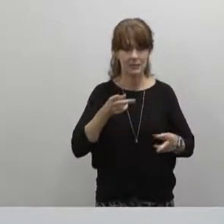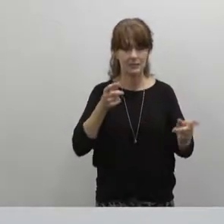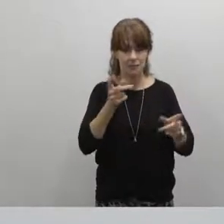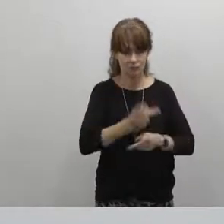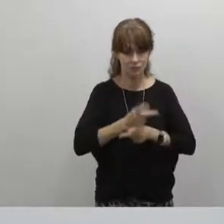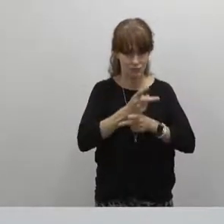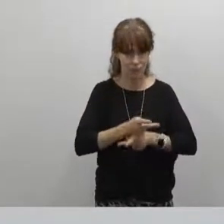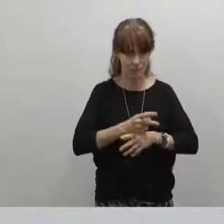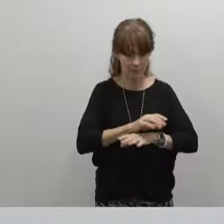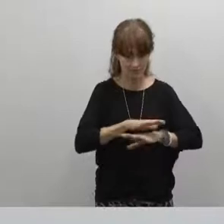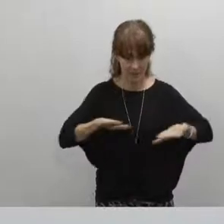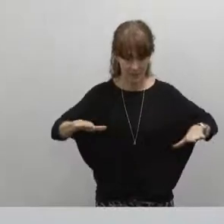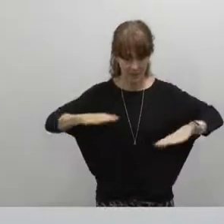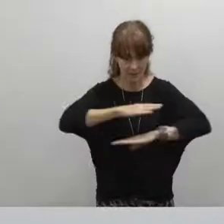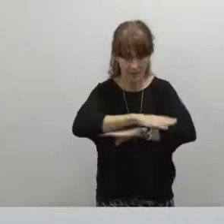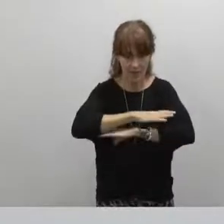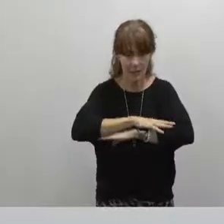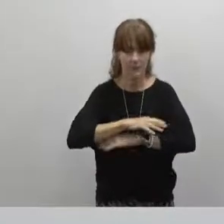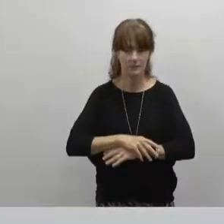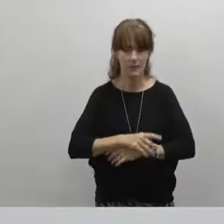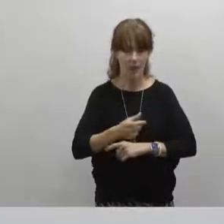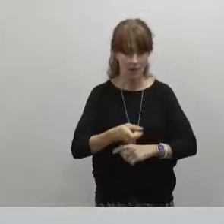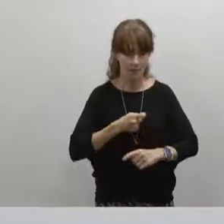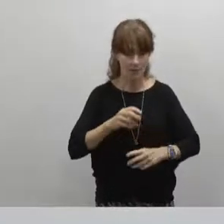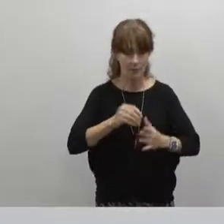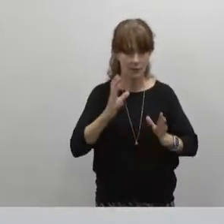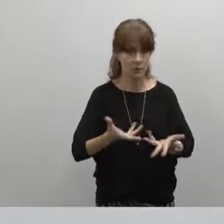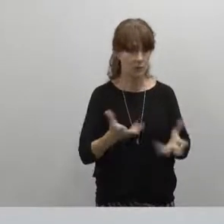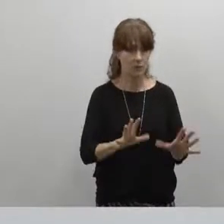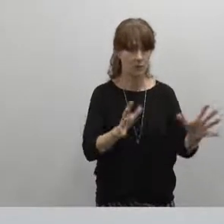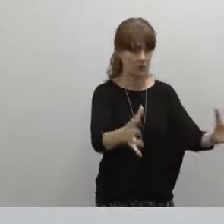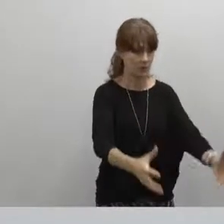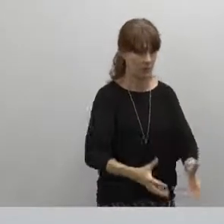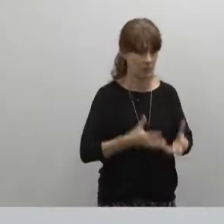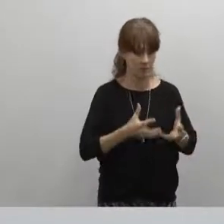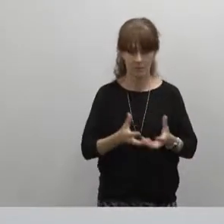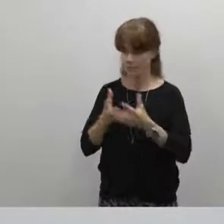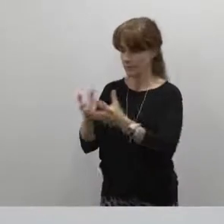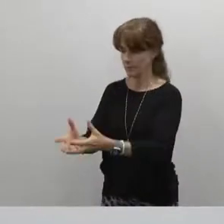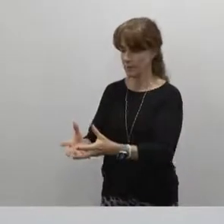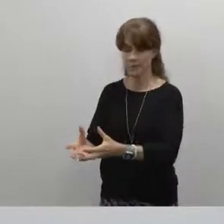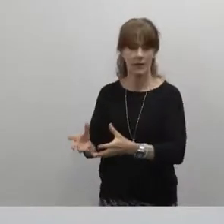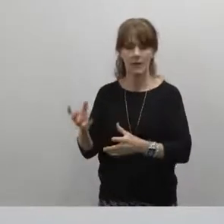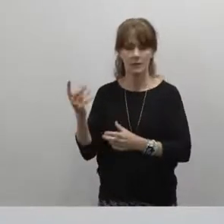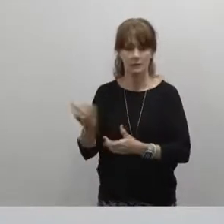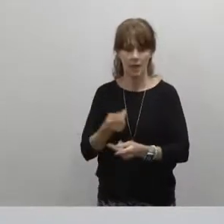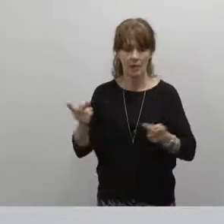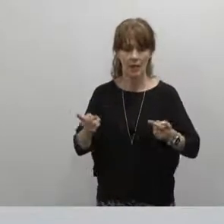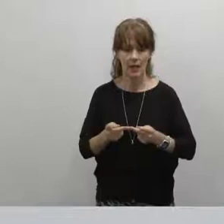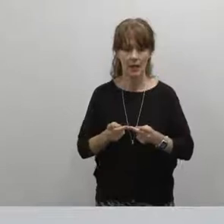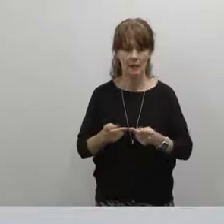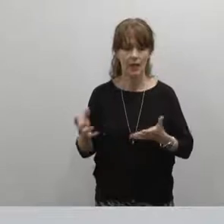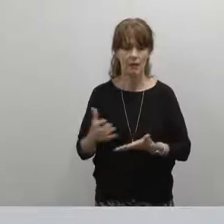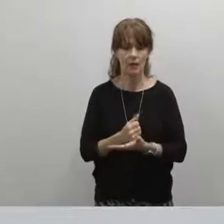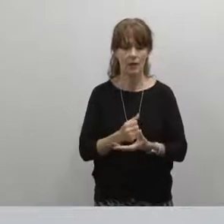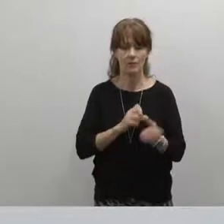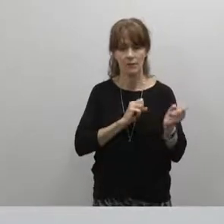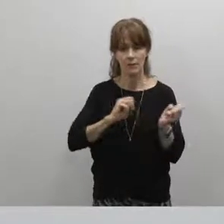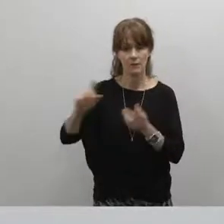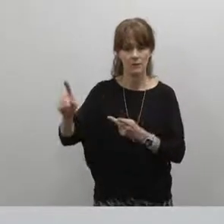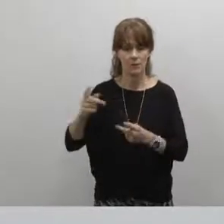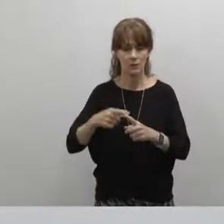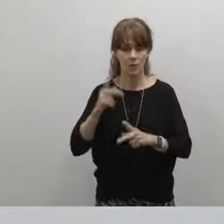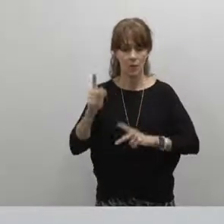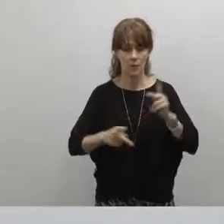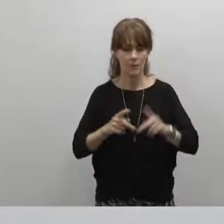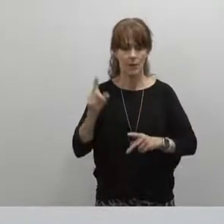លារៀននីមួយនីមួយដើម្បីឃ្លាំមើលសិស្សនៅពេលដែលសិស្សទទួលម្ហូបញ៉ាំនោះណាហើយសួរ